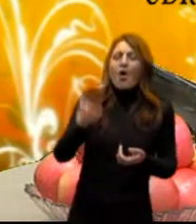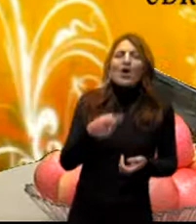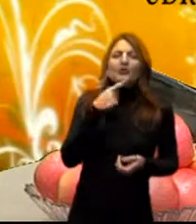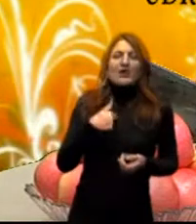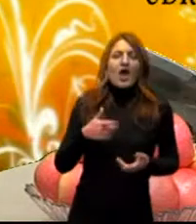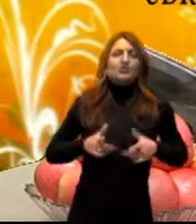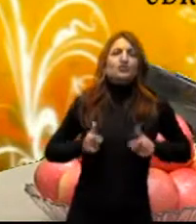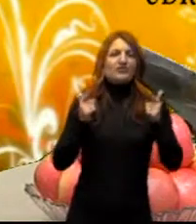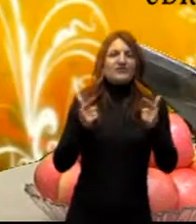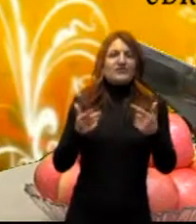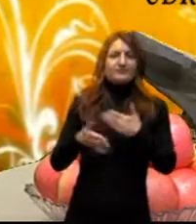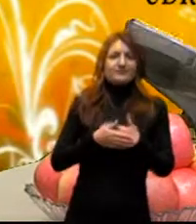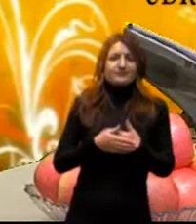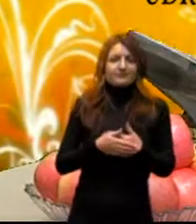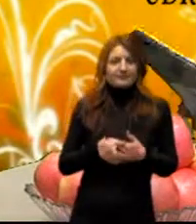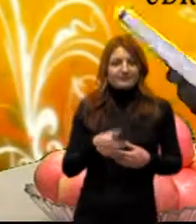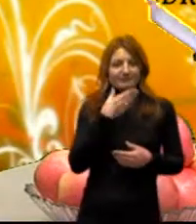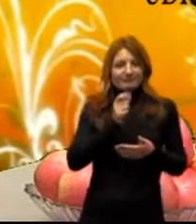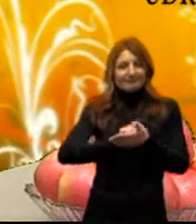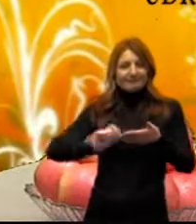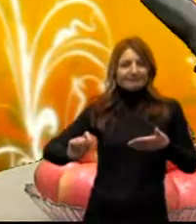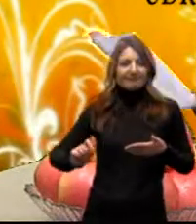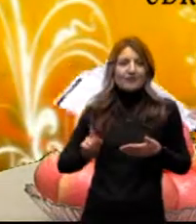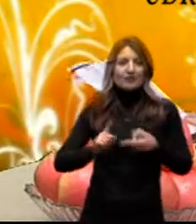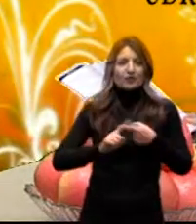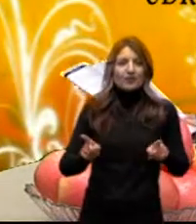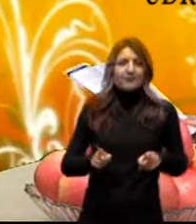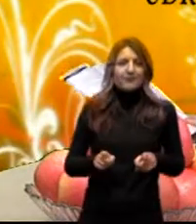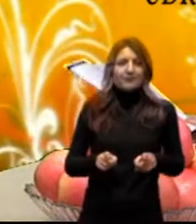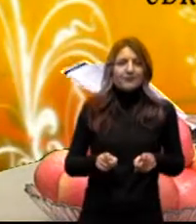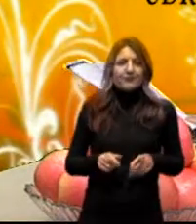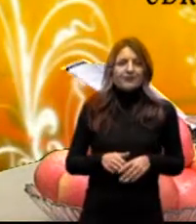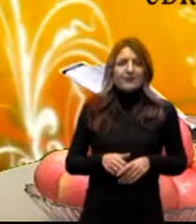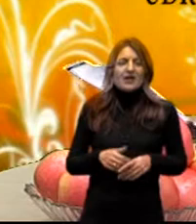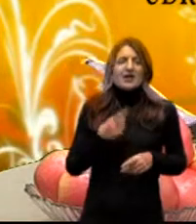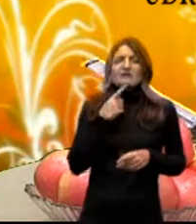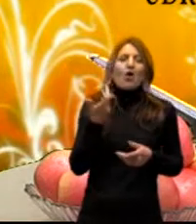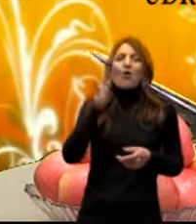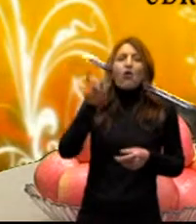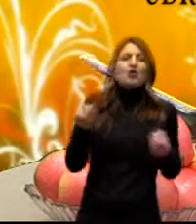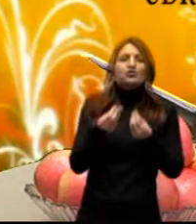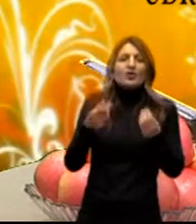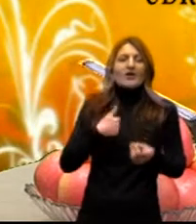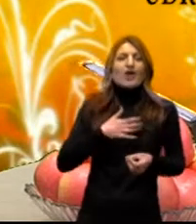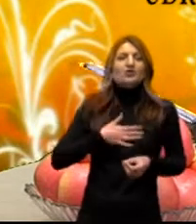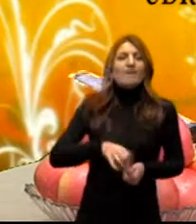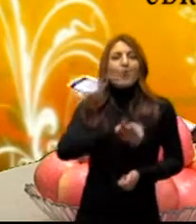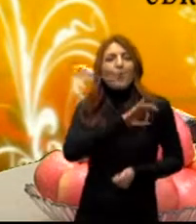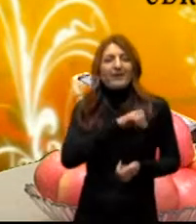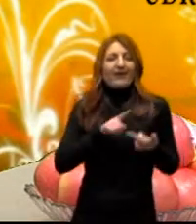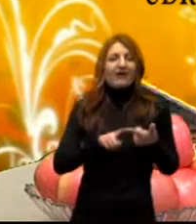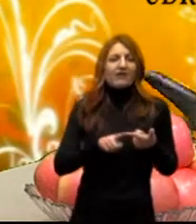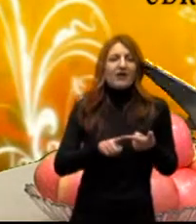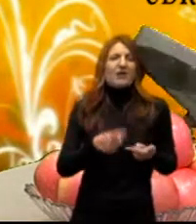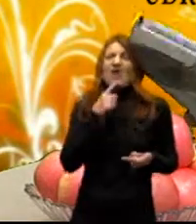da imam ciljeve. Vi ste zaboravili da ste ovako formulirali, jer ste ovdje drugačije formulirali. Za koga i za što bih umro? Znate kad ono